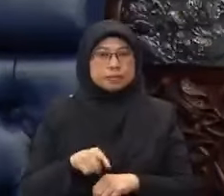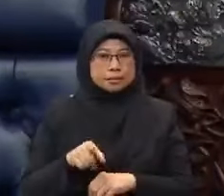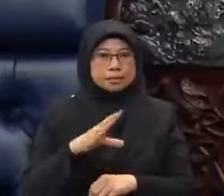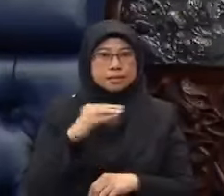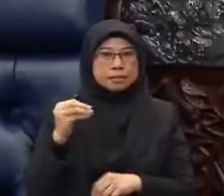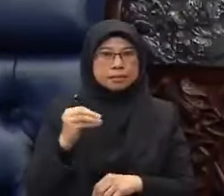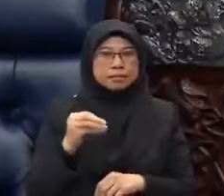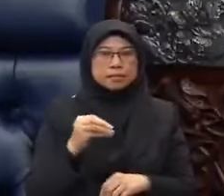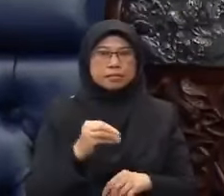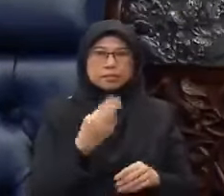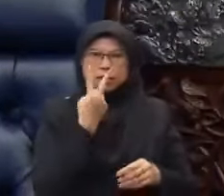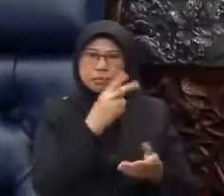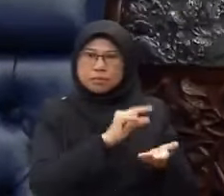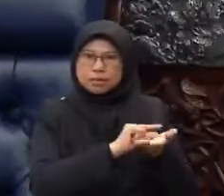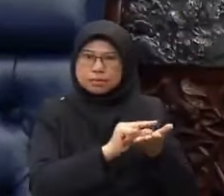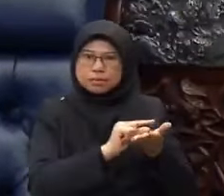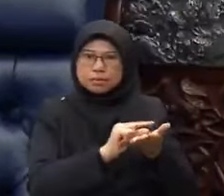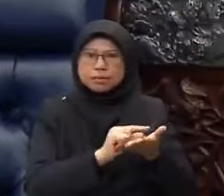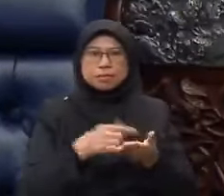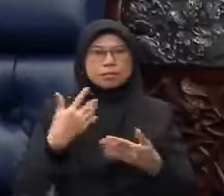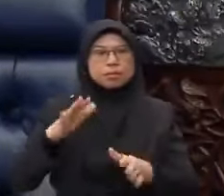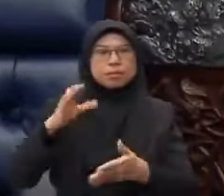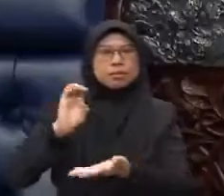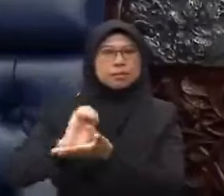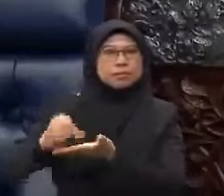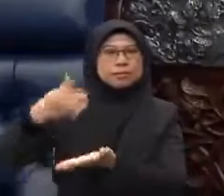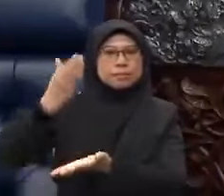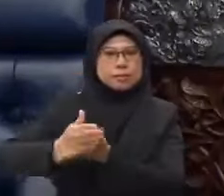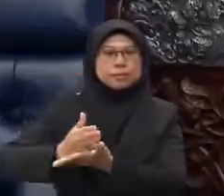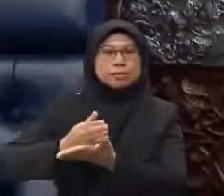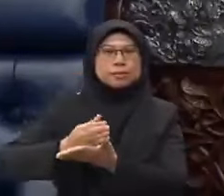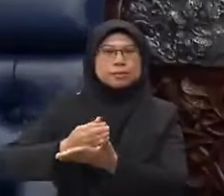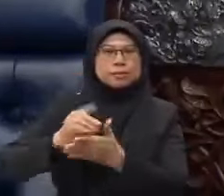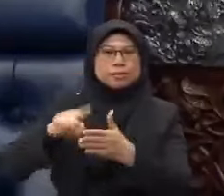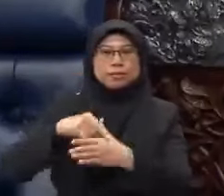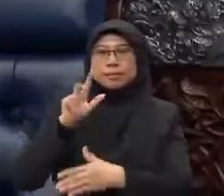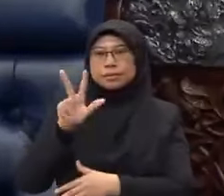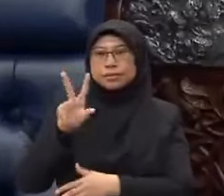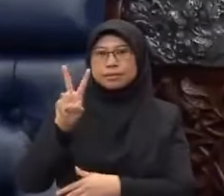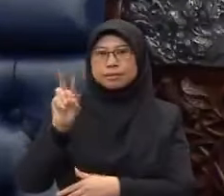berhentikan pada bulan Mac 2020 EMP